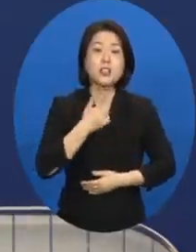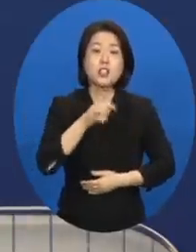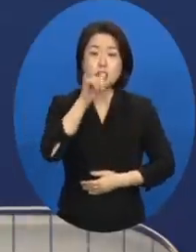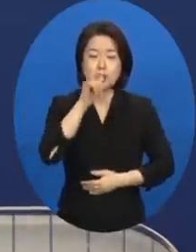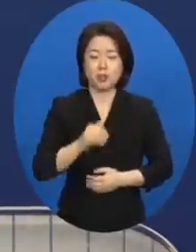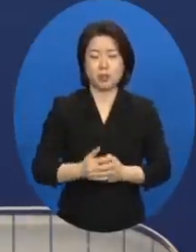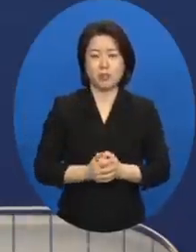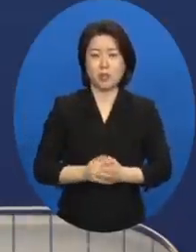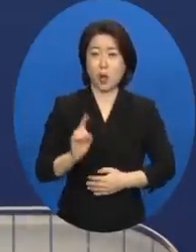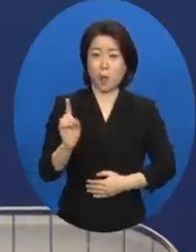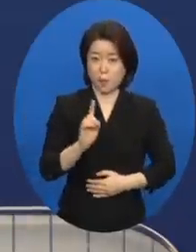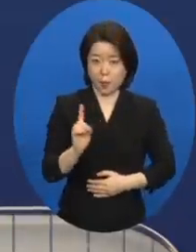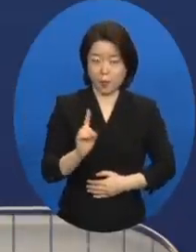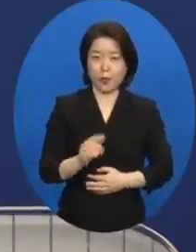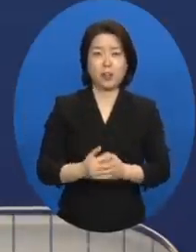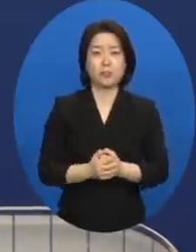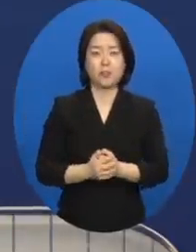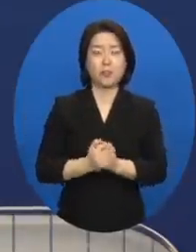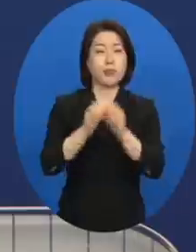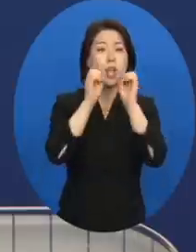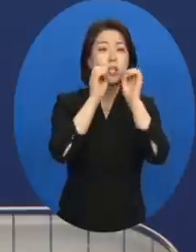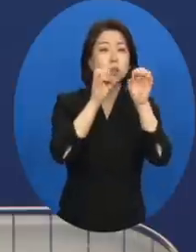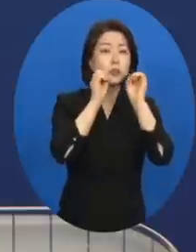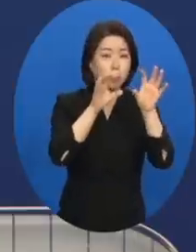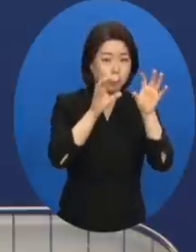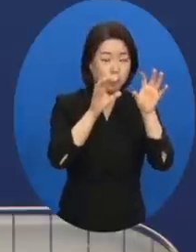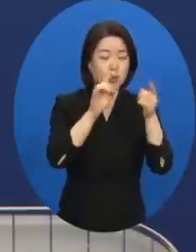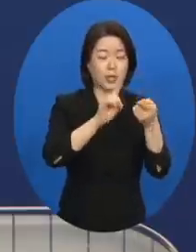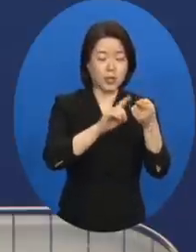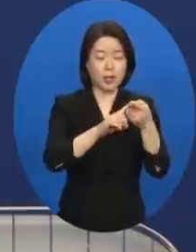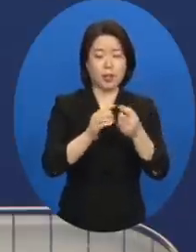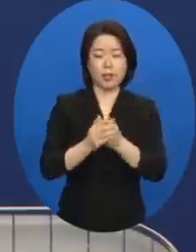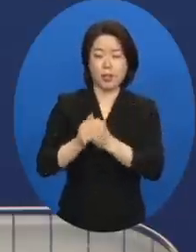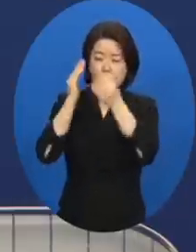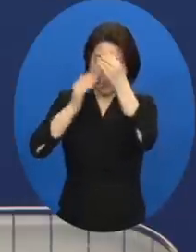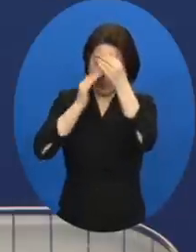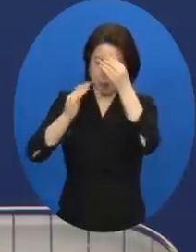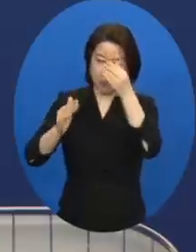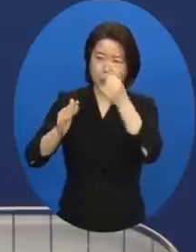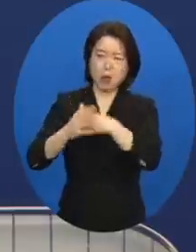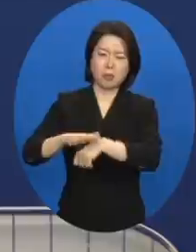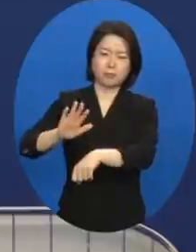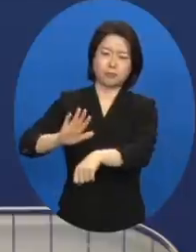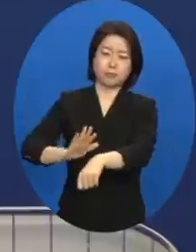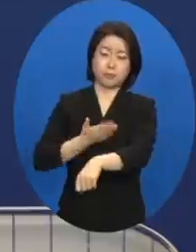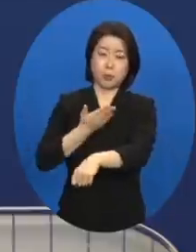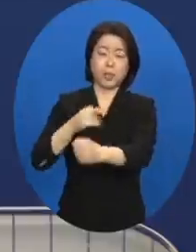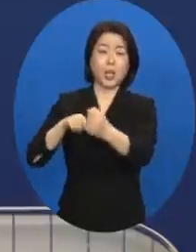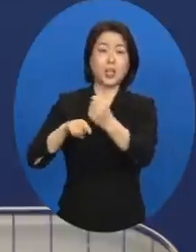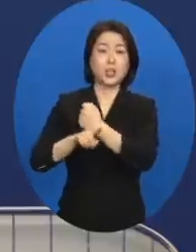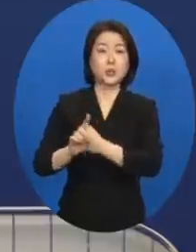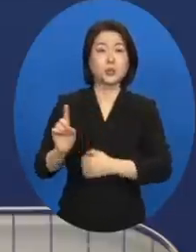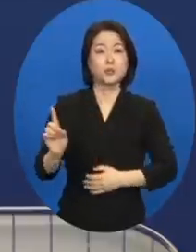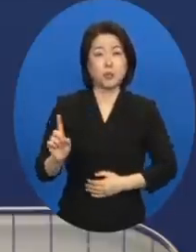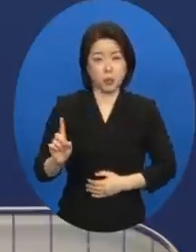썼어요. 전도를 성도들이 못하는 이유